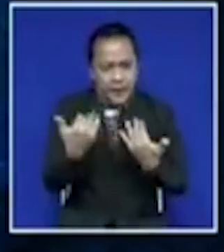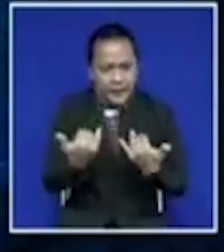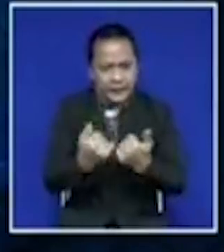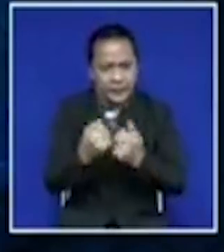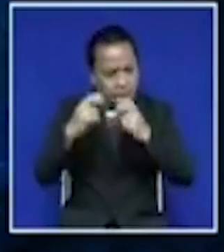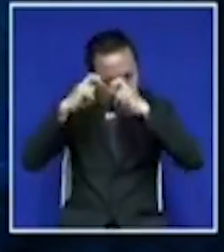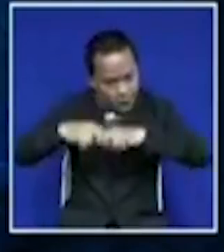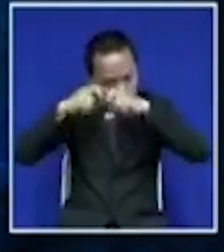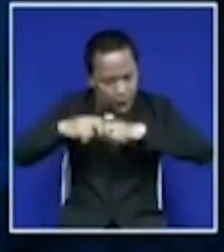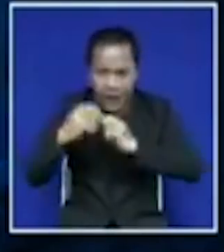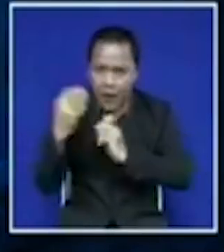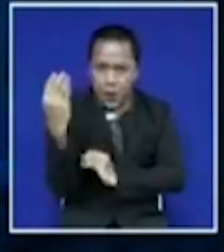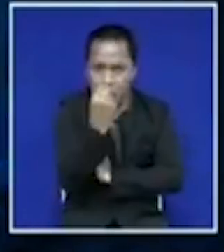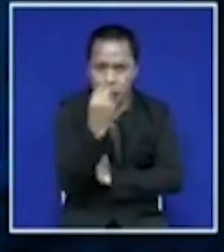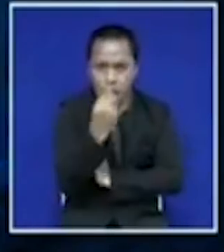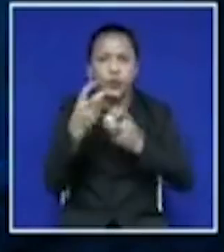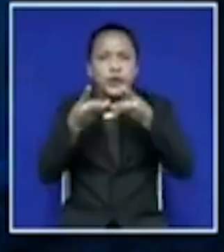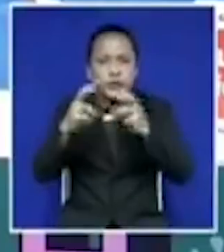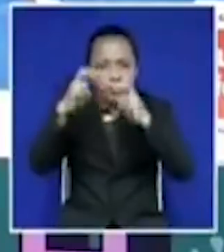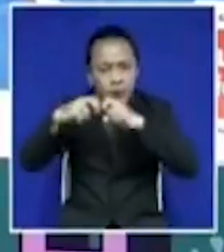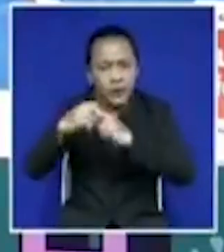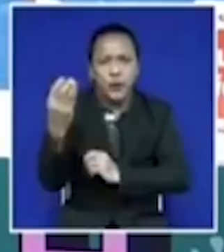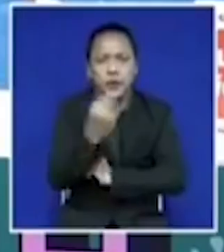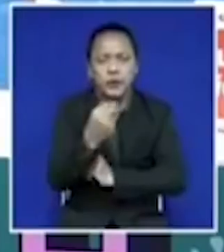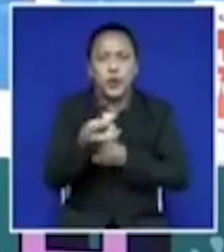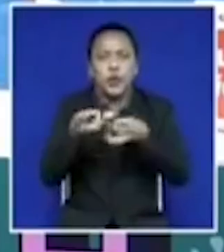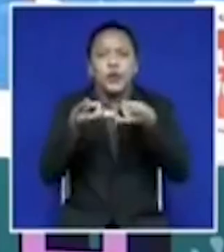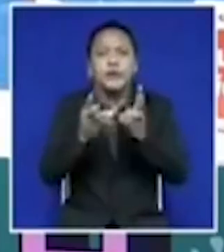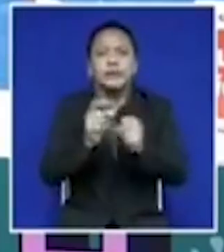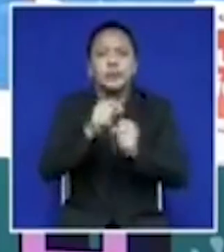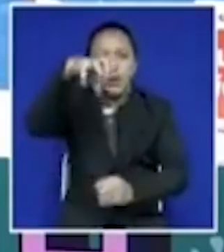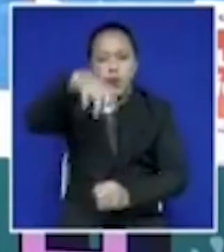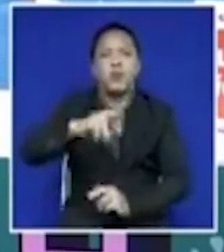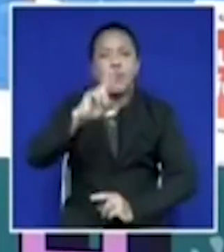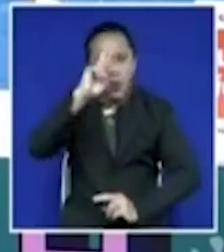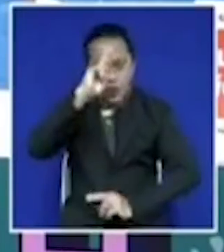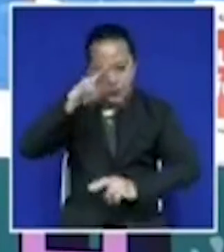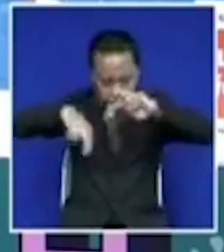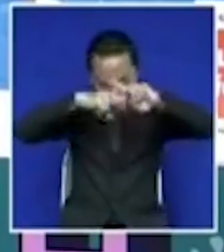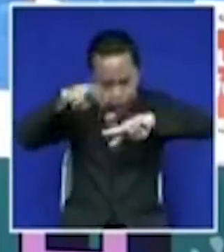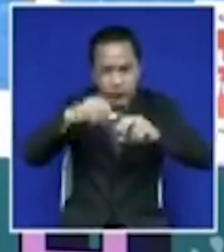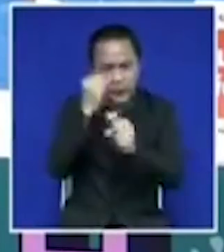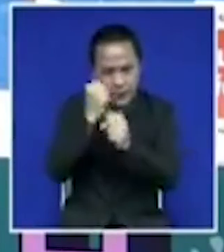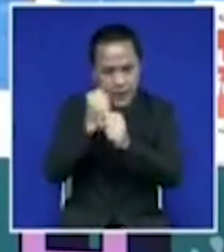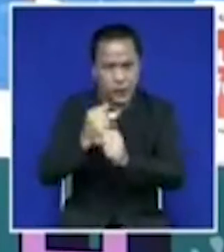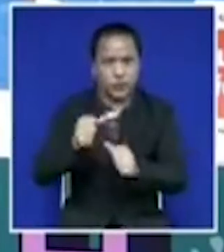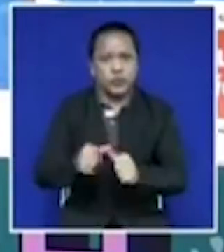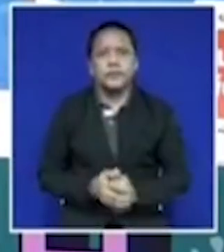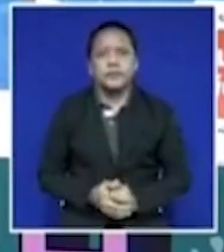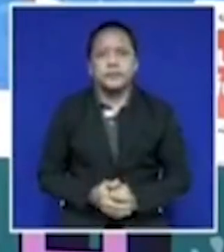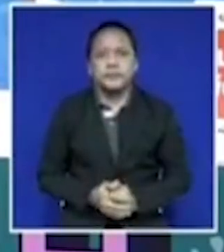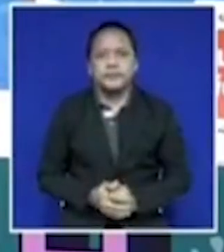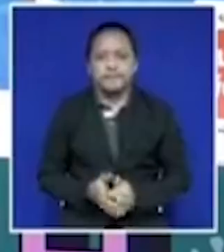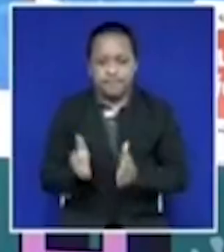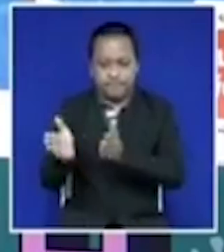ค้นหาเคสให้ได้เร็วที่สุดนะครับซึ่งก็เป็นบทบาทหน้าที่ของทางกรมควบคุมโรคกำลังทำงานกันอย่างเต็มที่นะครับครับ